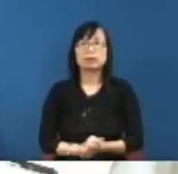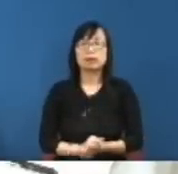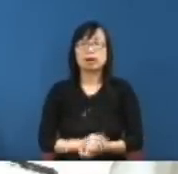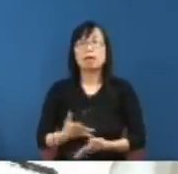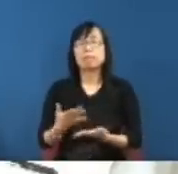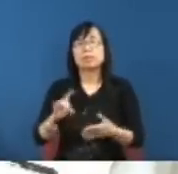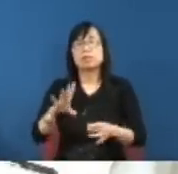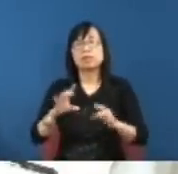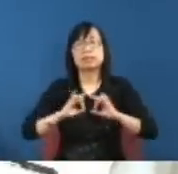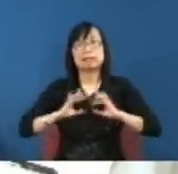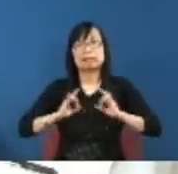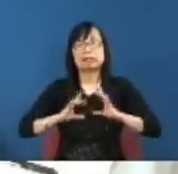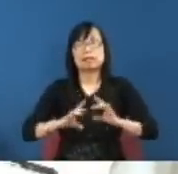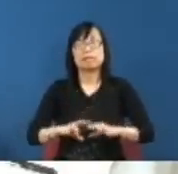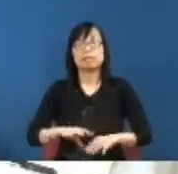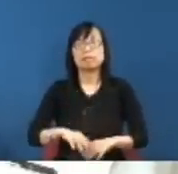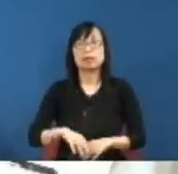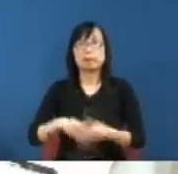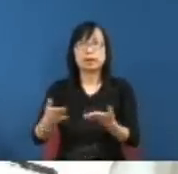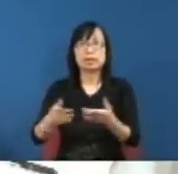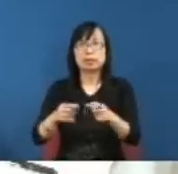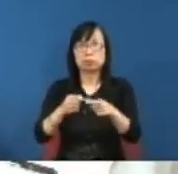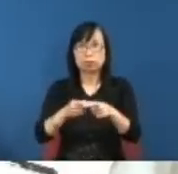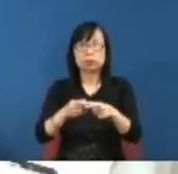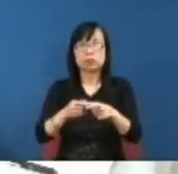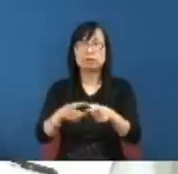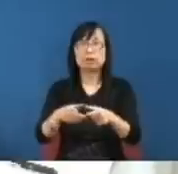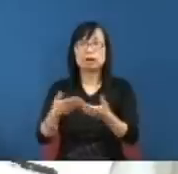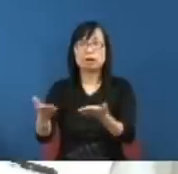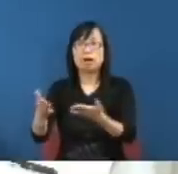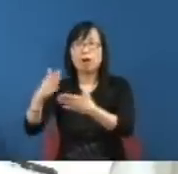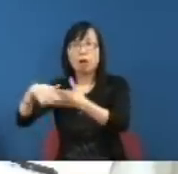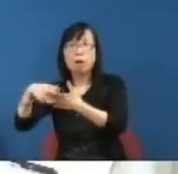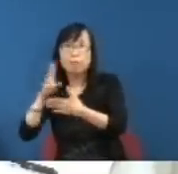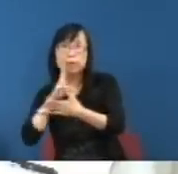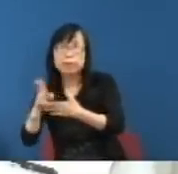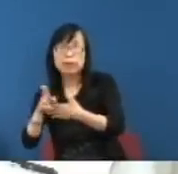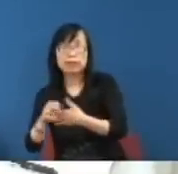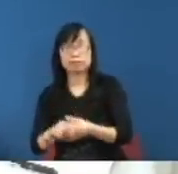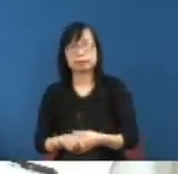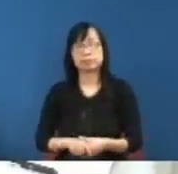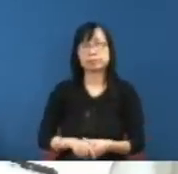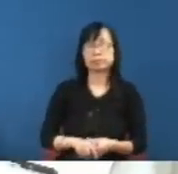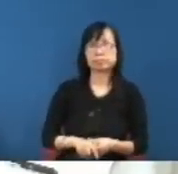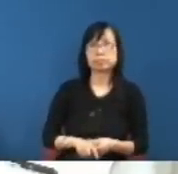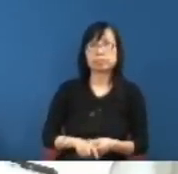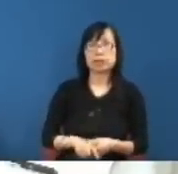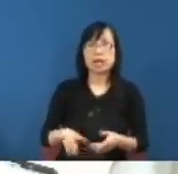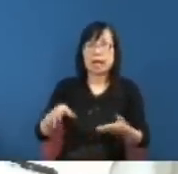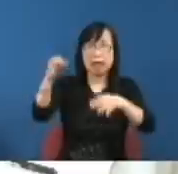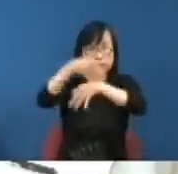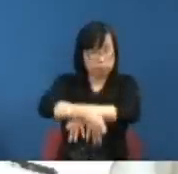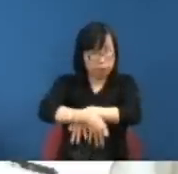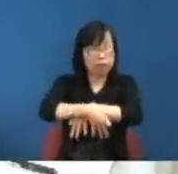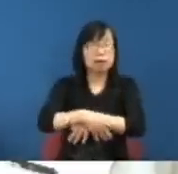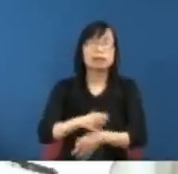私有化。對於公營部門嘅工人咧，又用呢個外判啊，用呢一個合約啊，